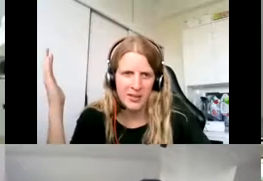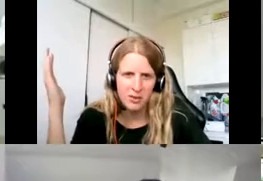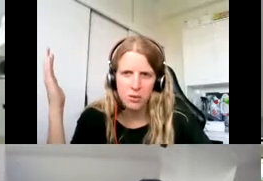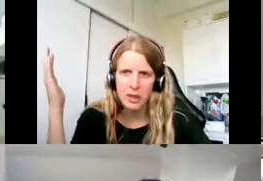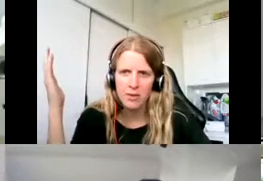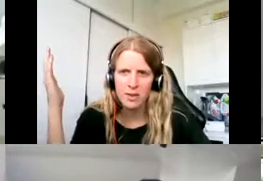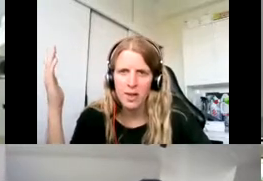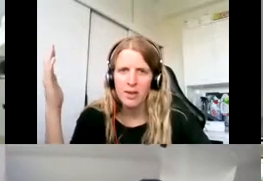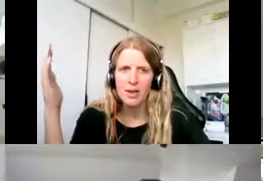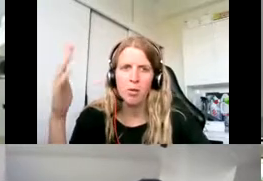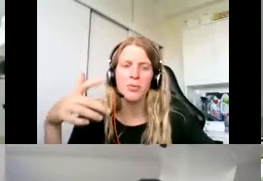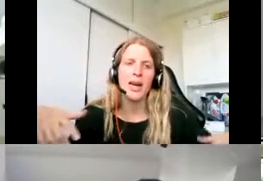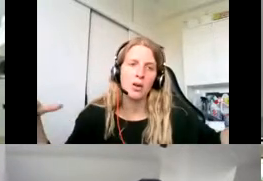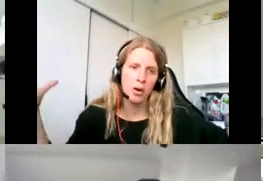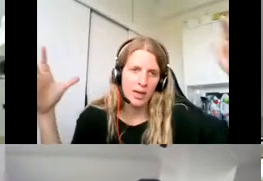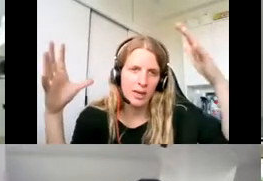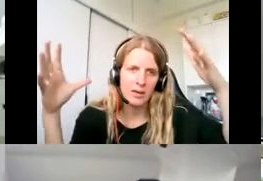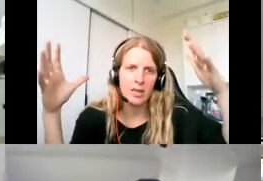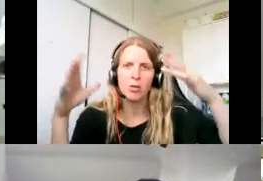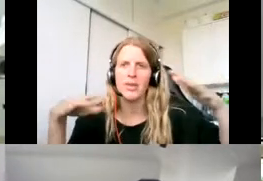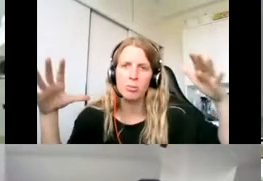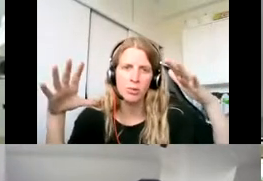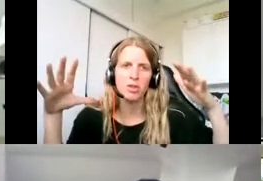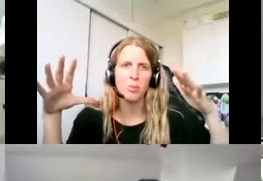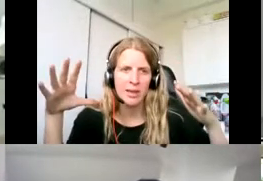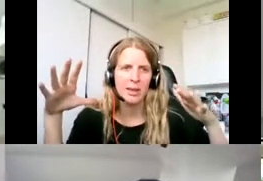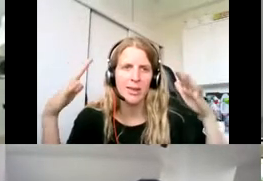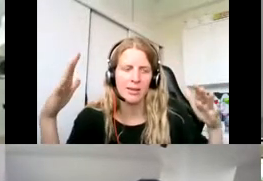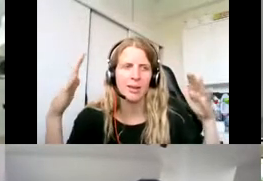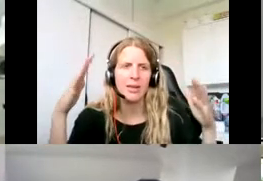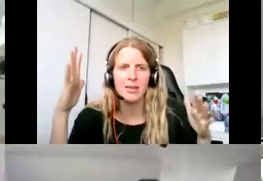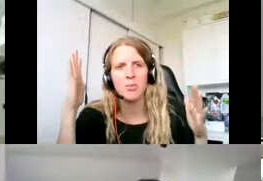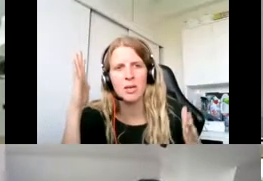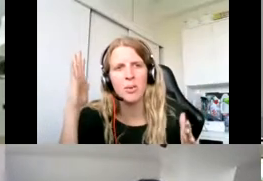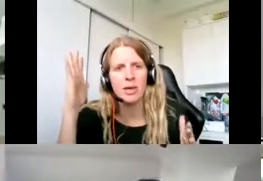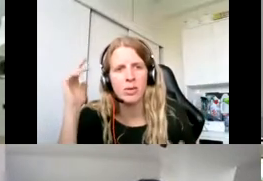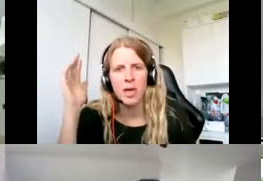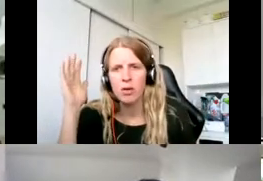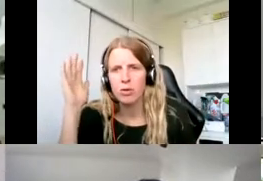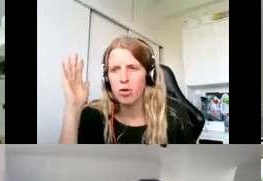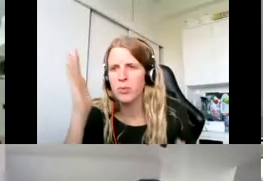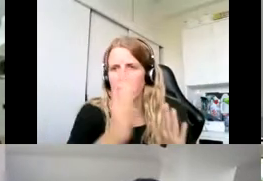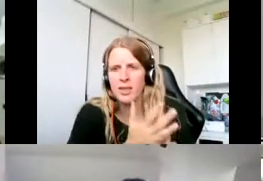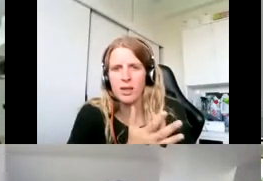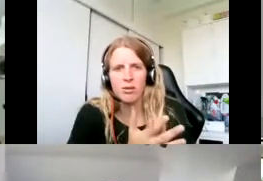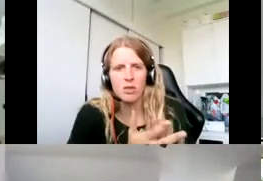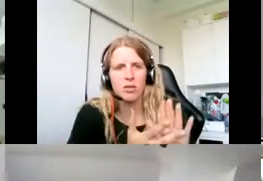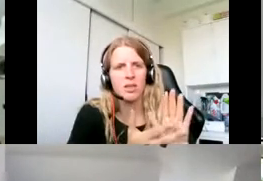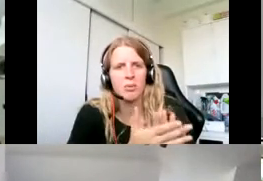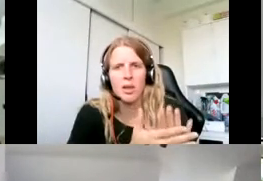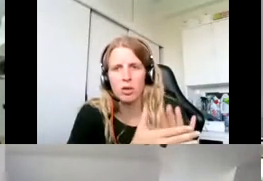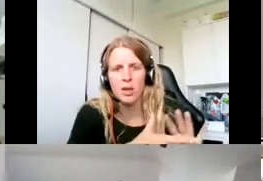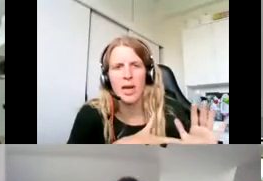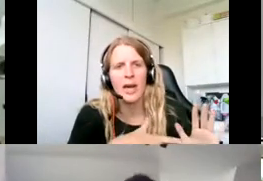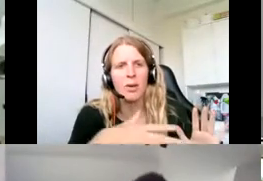een andere contacten nog heeft, dan komt daar nog een keer al die contactbubbels bij en dan maakt dat dan niet stabiel blijft. Dus opteer zeker en vast voor